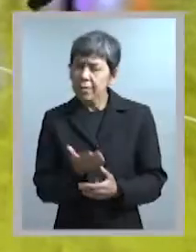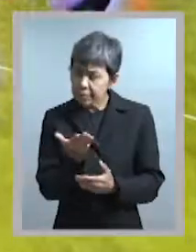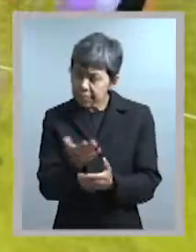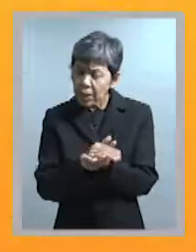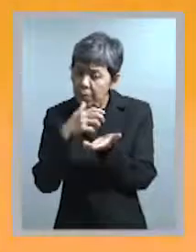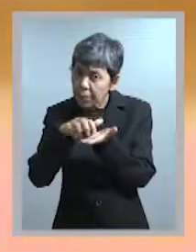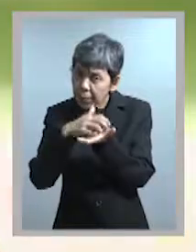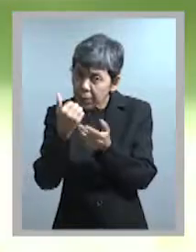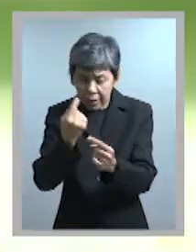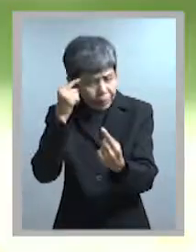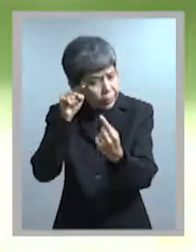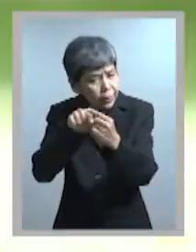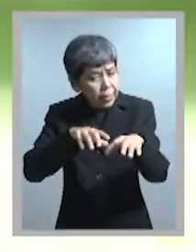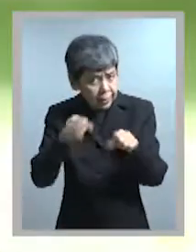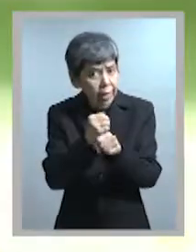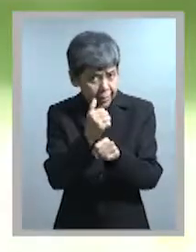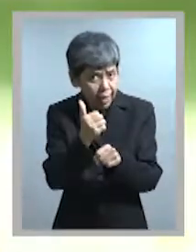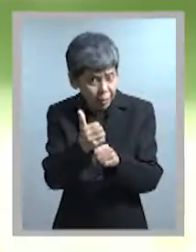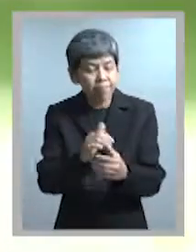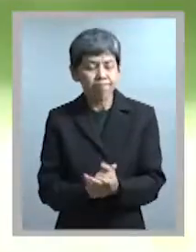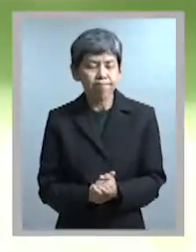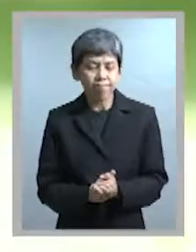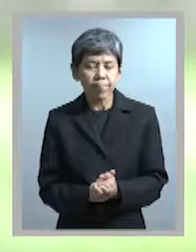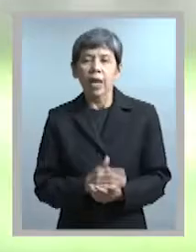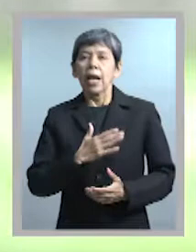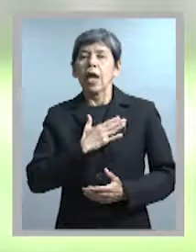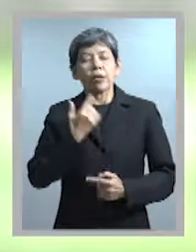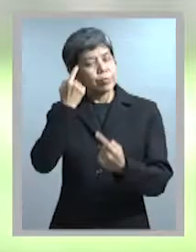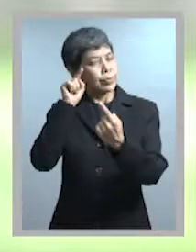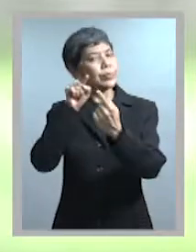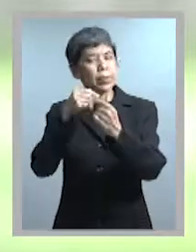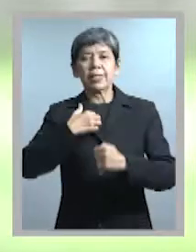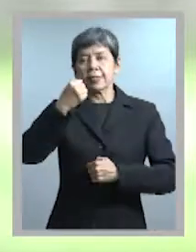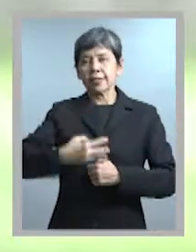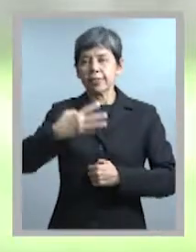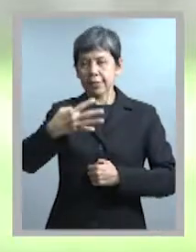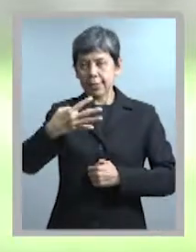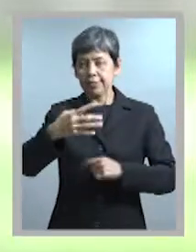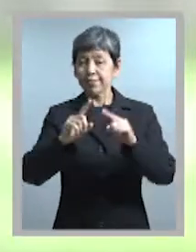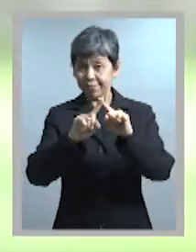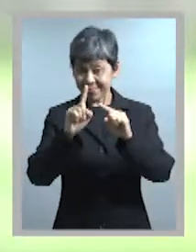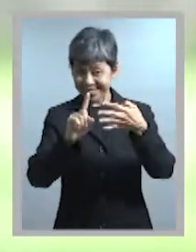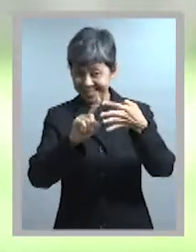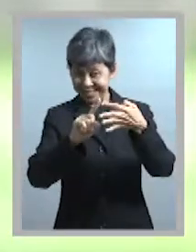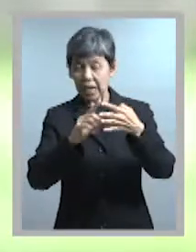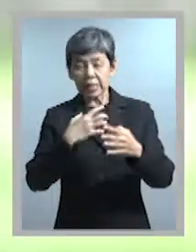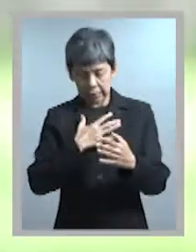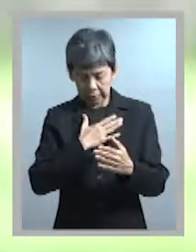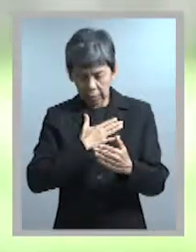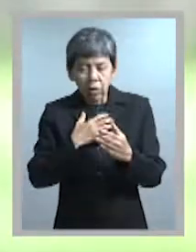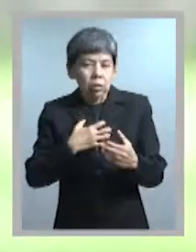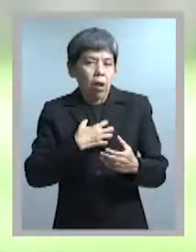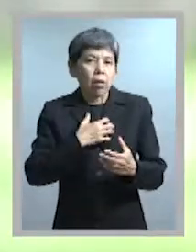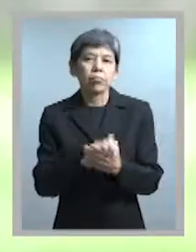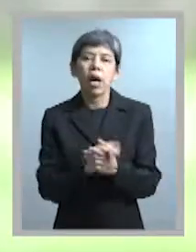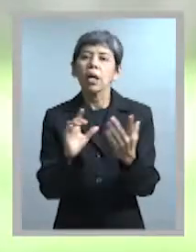อยากให้อาจารย์ช่วยพูดถึงจุดประสงค์ของการจัดงานนิดนึงครับ ครับก็เรามีจุดประสงค์หลัก4ข้อข้อที่1เนี่ยเราต้องการ